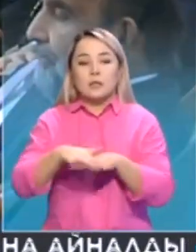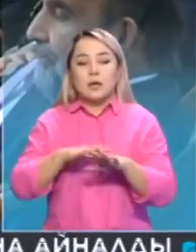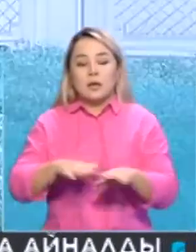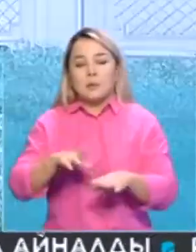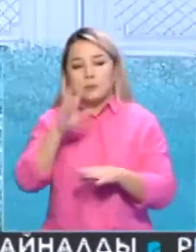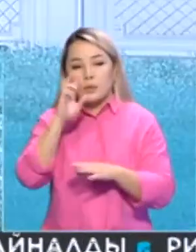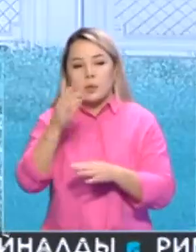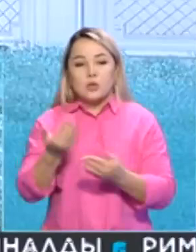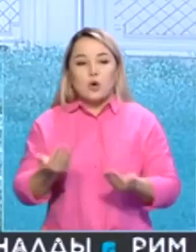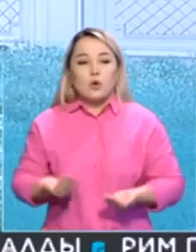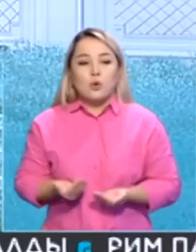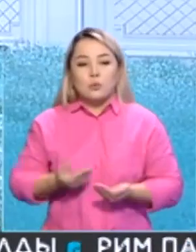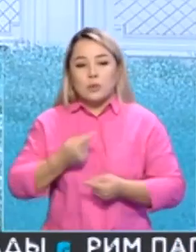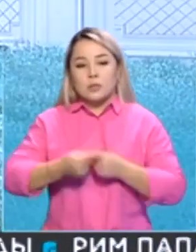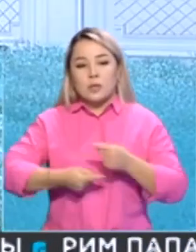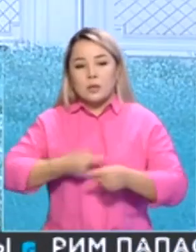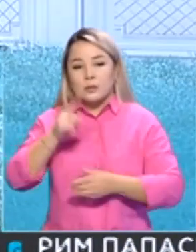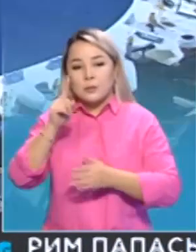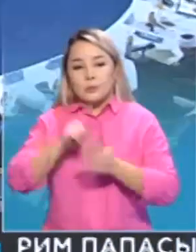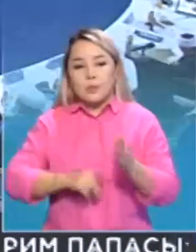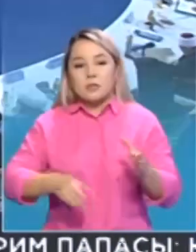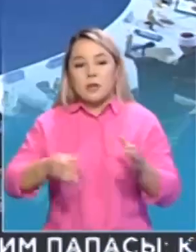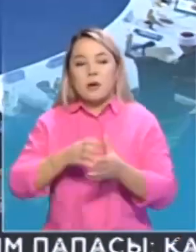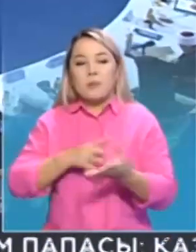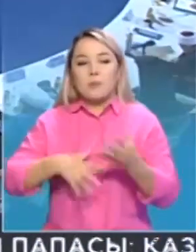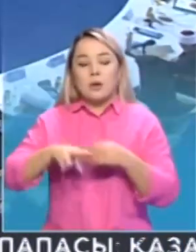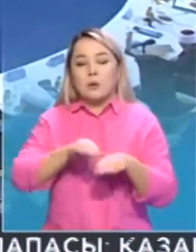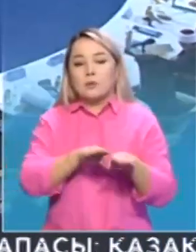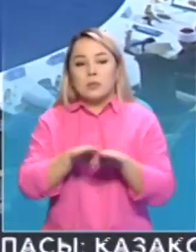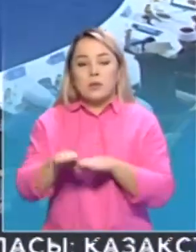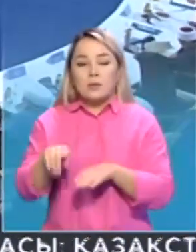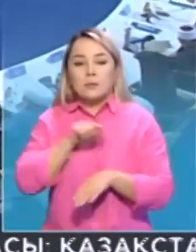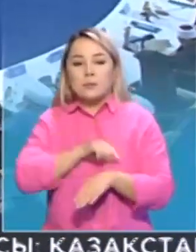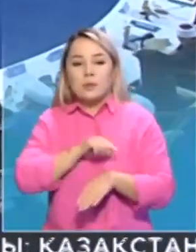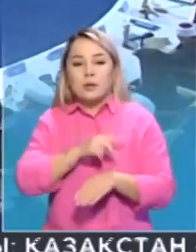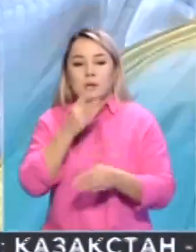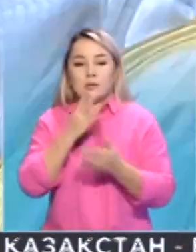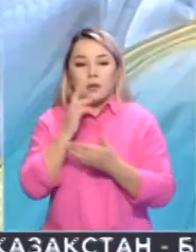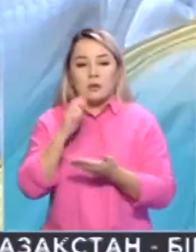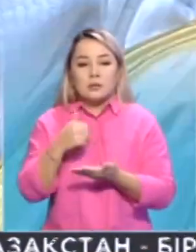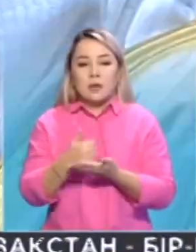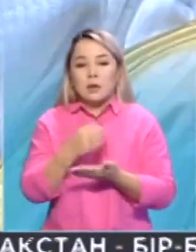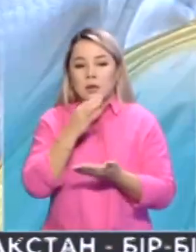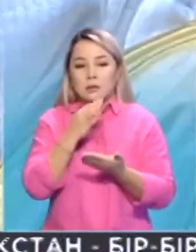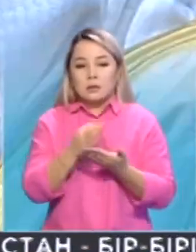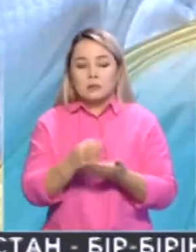империялар өмір сүрген. Діни ұстамдылық олардың бәріне ортақ сипат деді мемлекет басшысы.